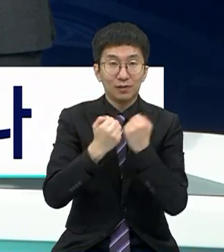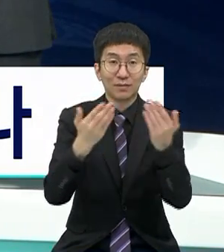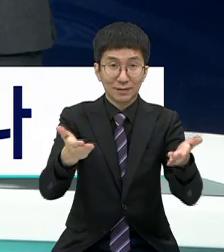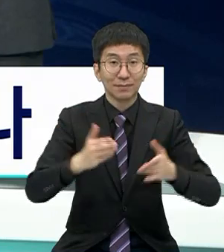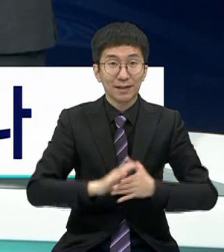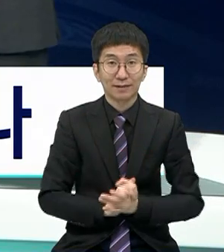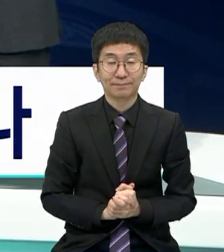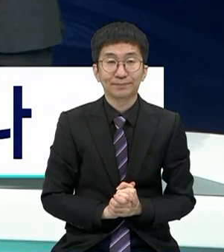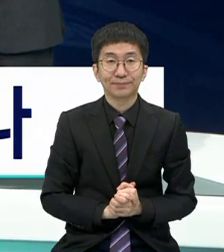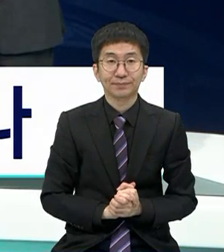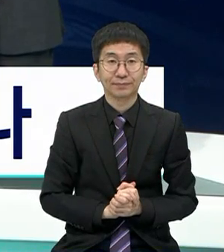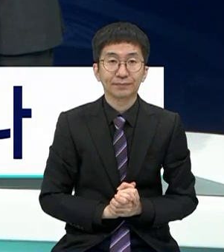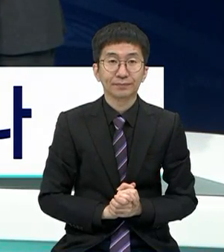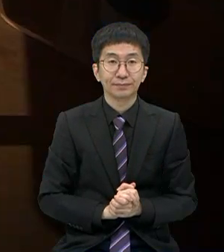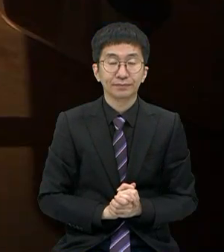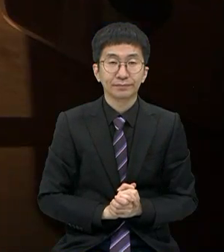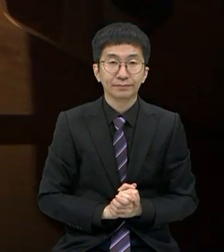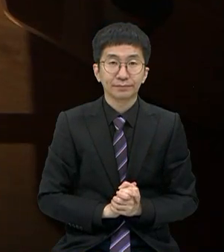취재했습니다